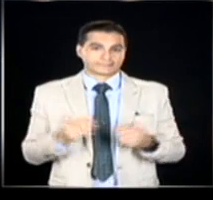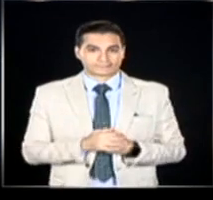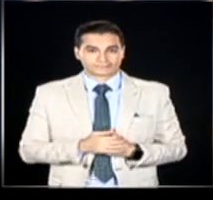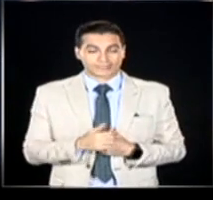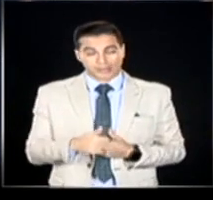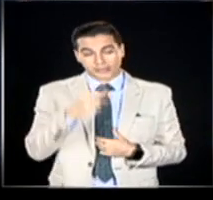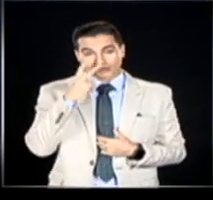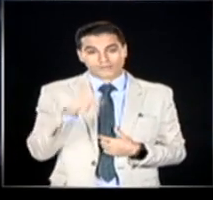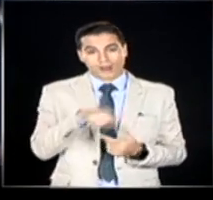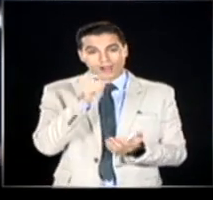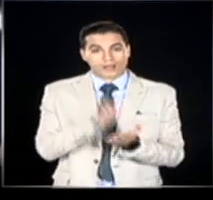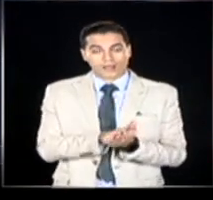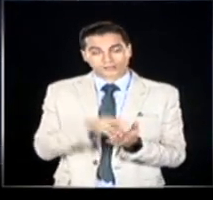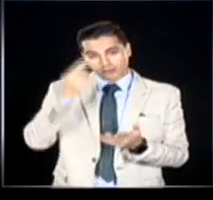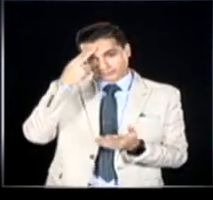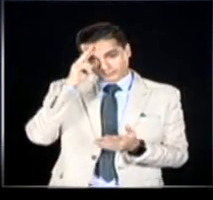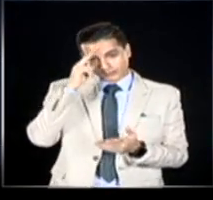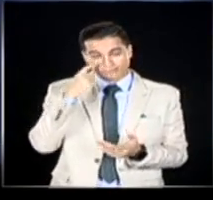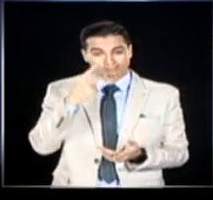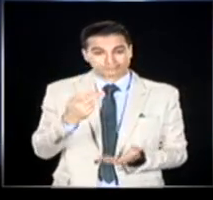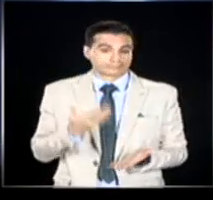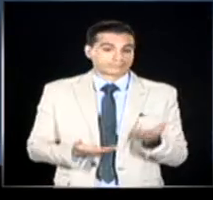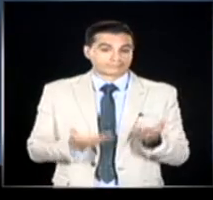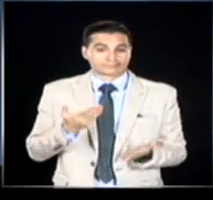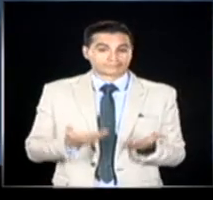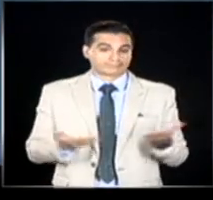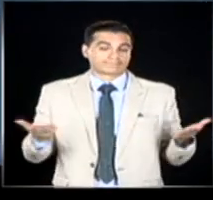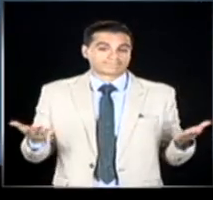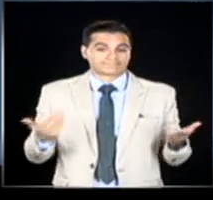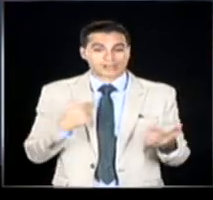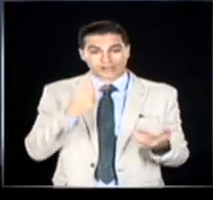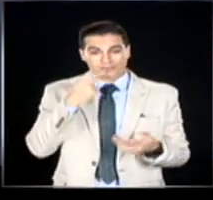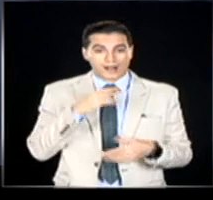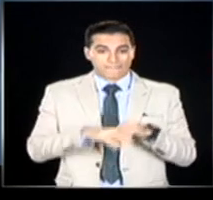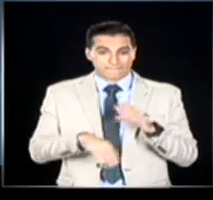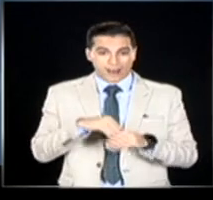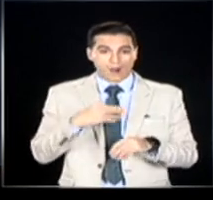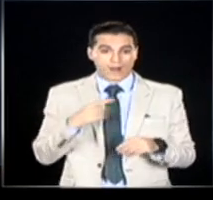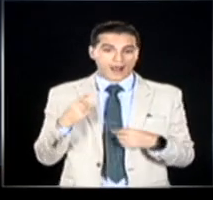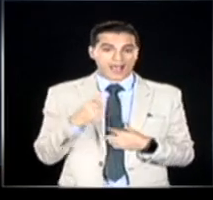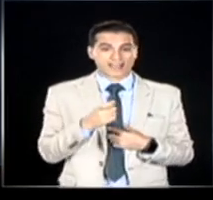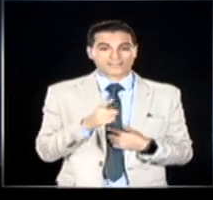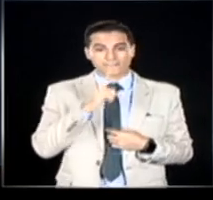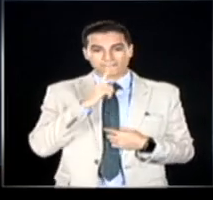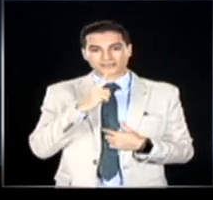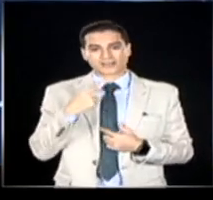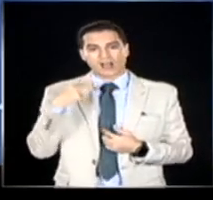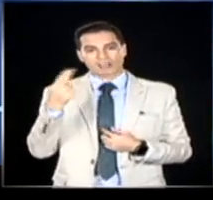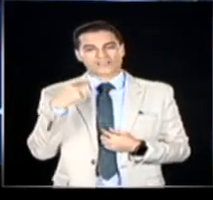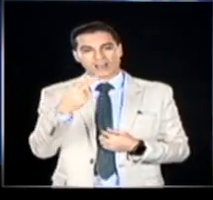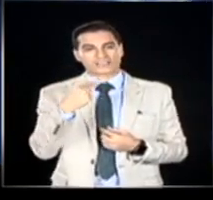خلينا نشوف عادة الحظ هيبقى رايها ايه. كنت بحاول احرز الهدف لكن للاسف البذره اتخطف